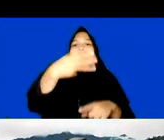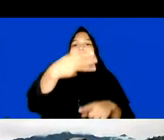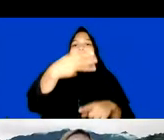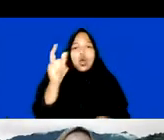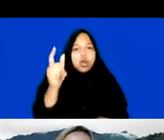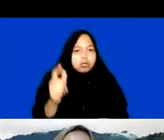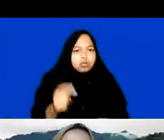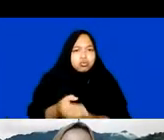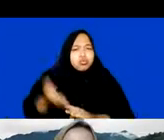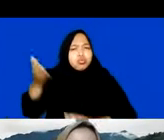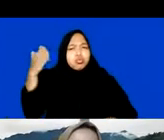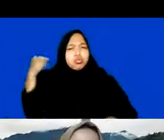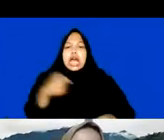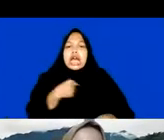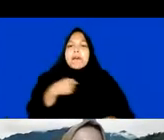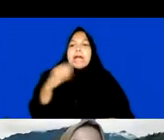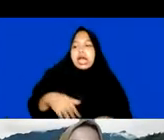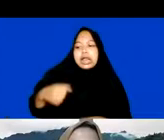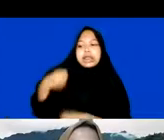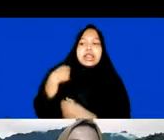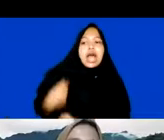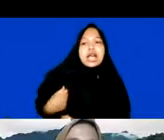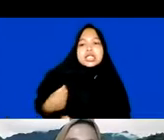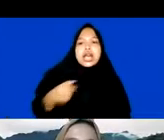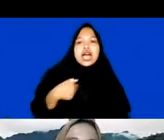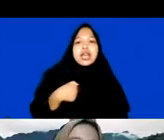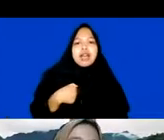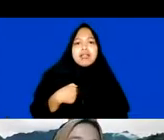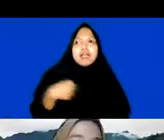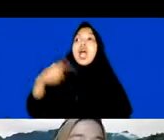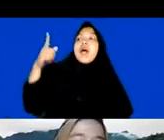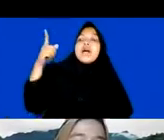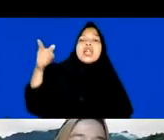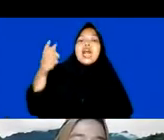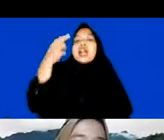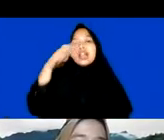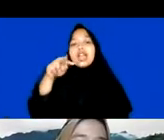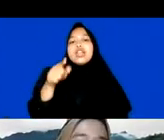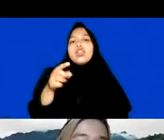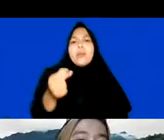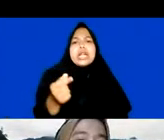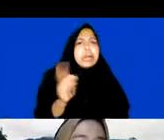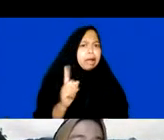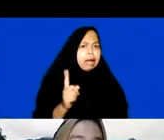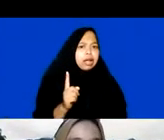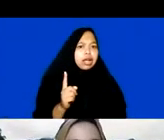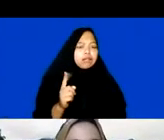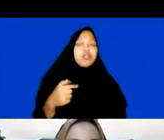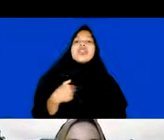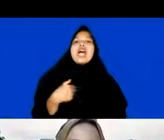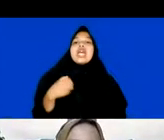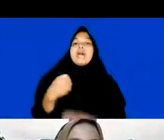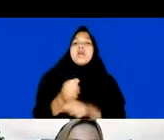saya pakai tas saya gitu dan dia lihat terus Mas itu beli di mana gitu tasnya gitu. Oh saya bikin sendiri